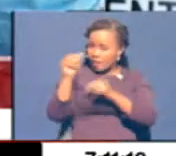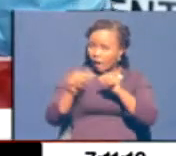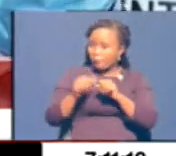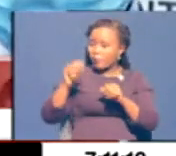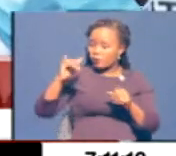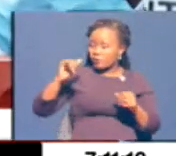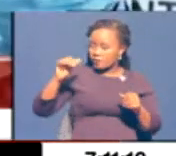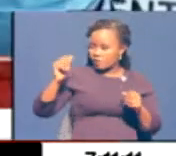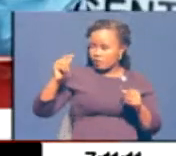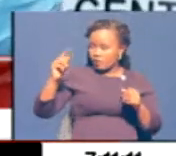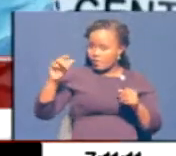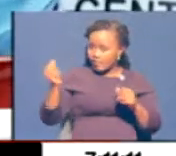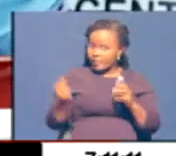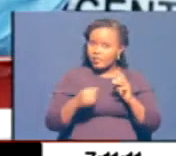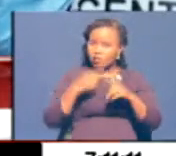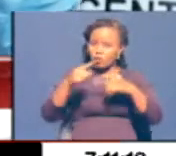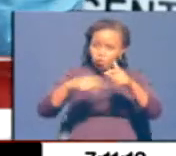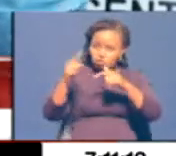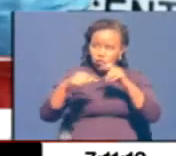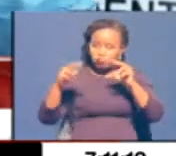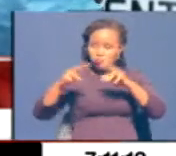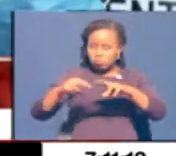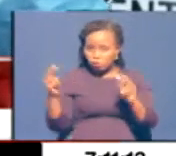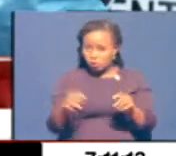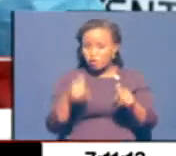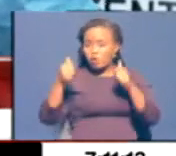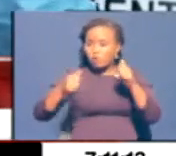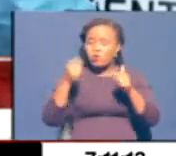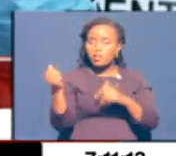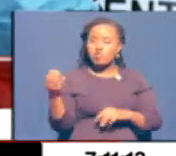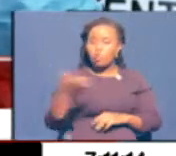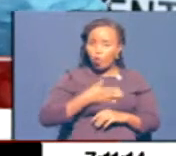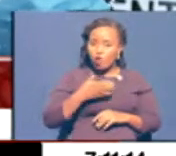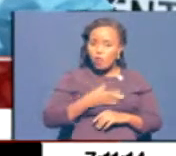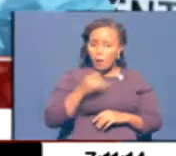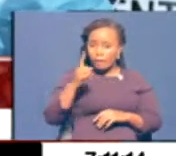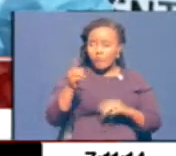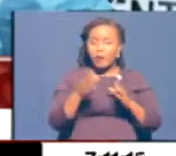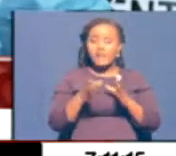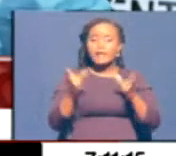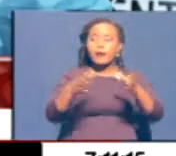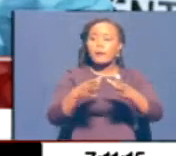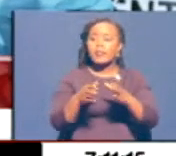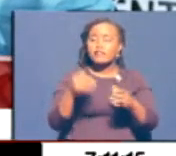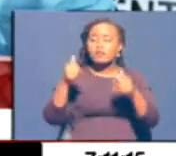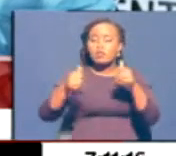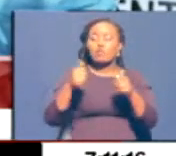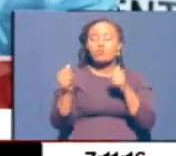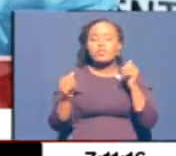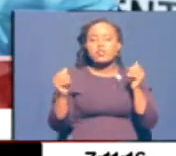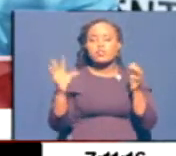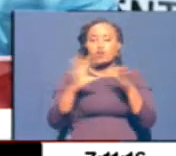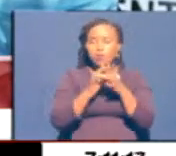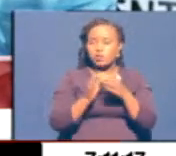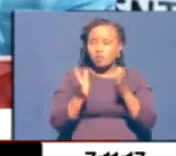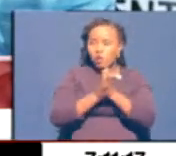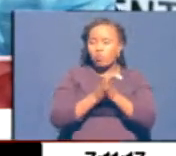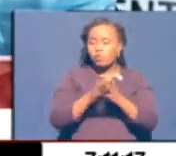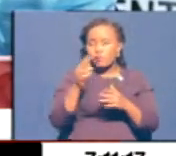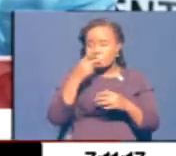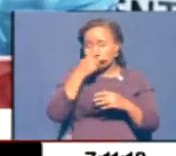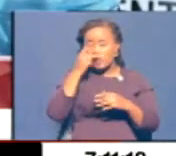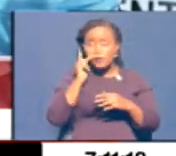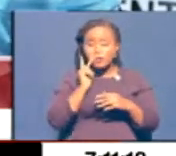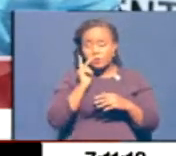investigations is privately owned by Pastev Holdings Limited, which is a company associated with Dr. Stephen Kalonzo